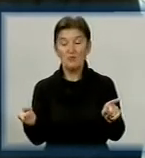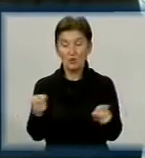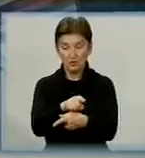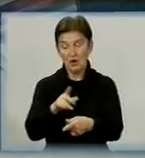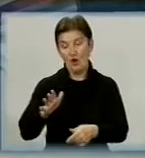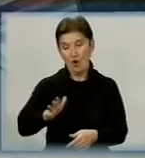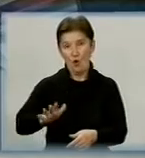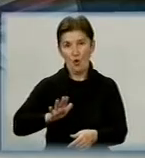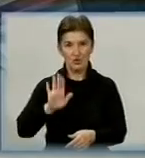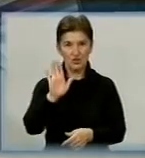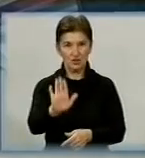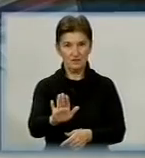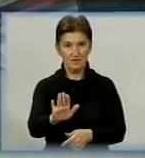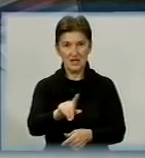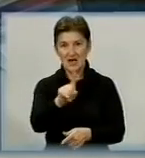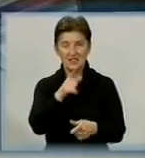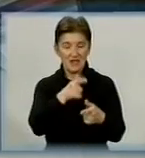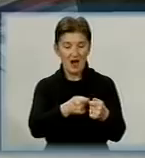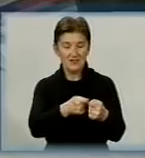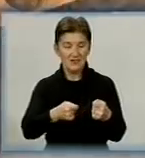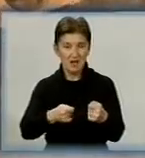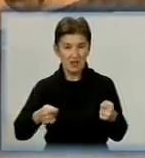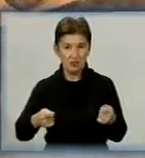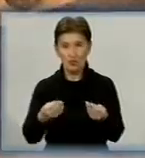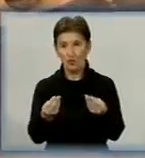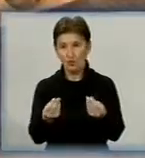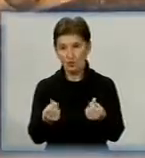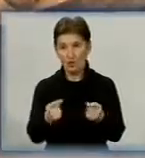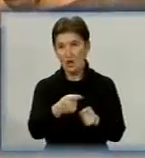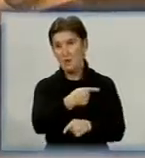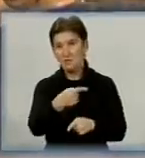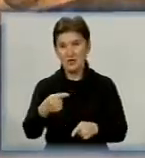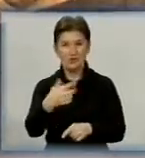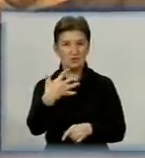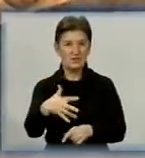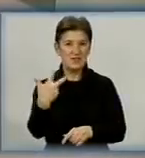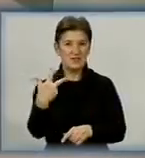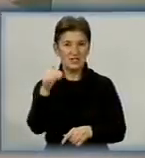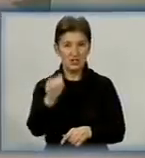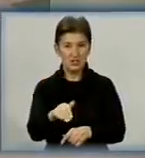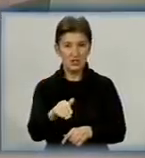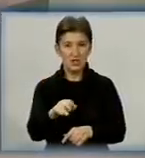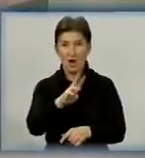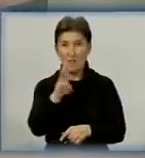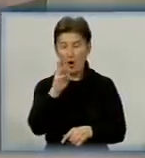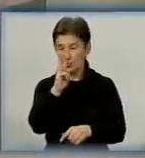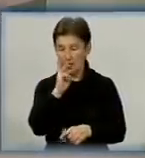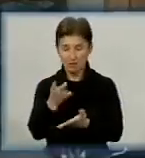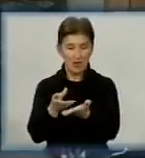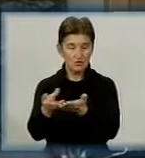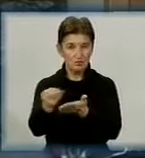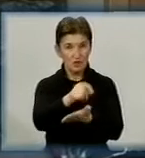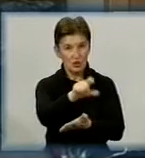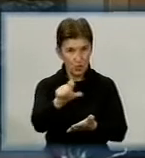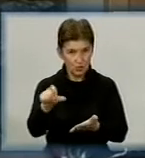очікуйте. Через затримку коштів зараз у бюджеті лікарні діра у мінус 53 тисячі гривень. Після нарахування зарплатні і сплати комунальних послуг